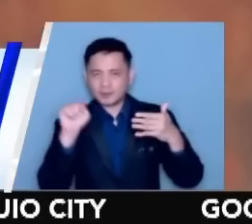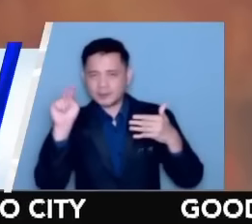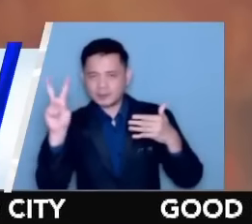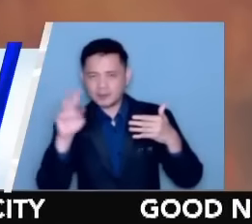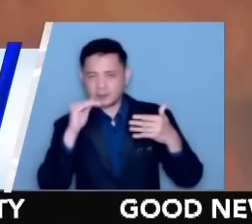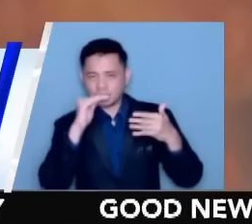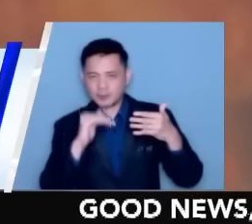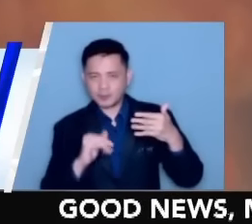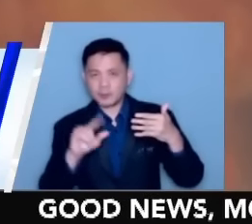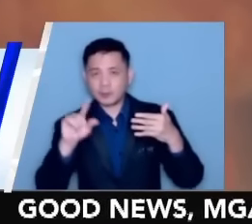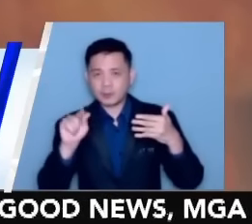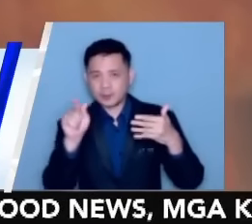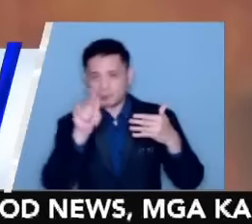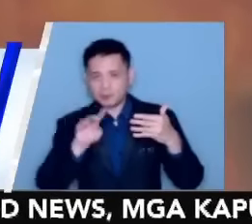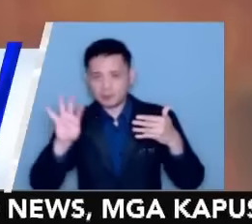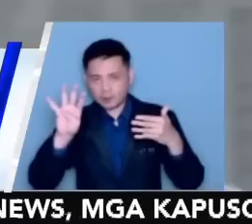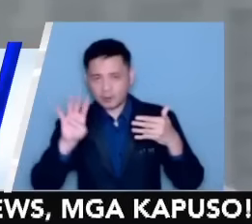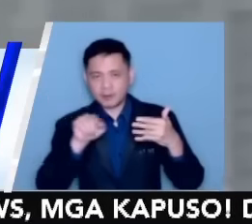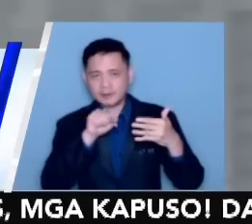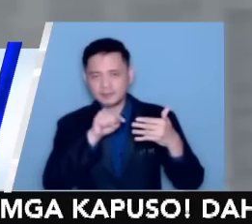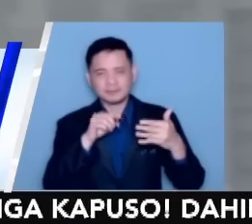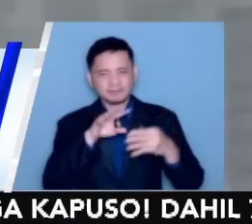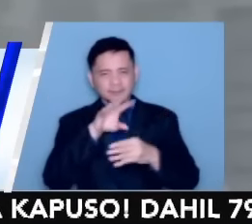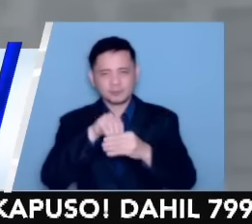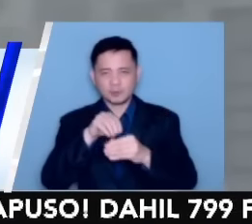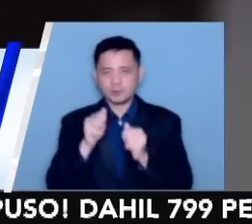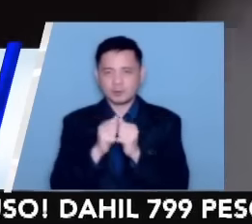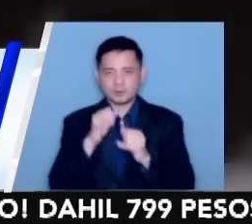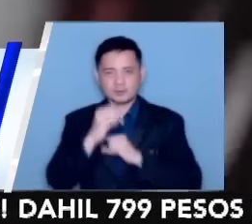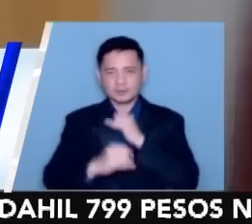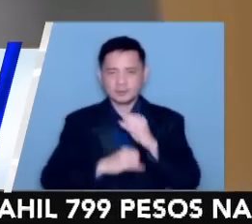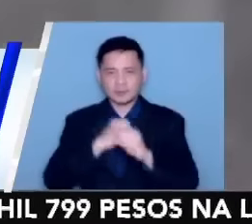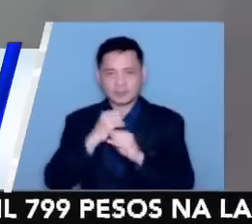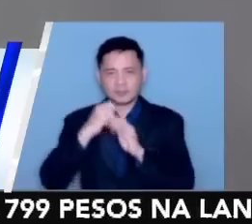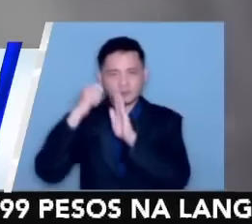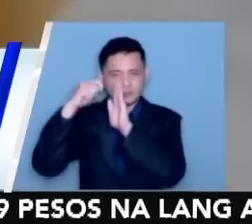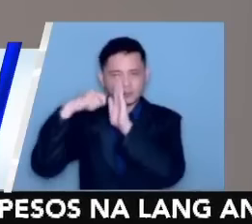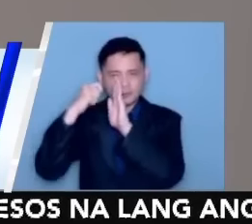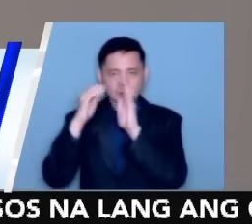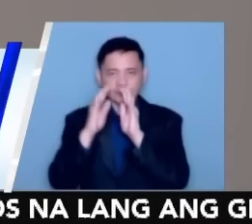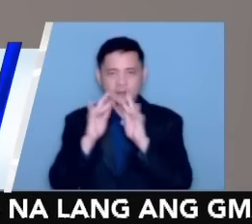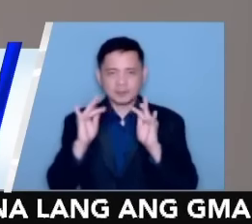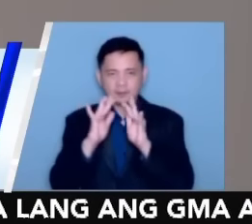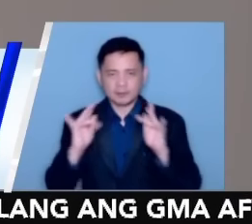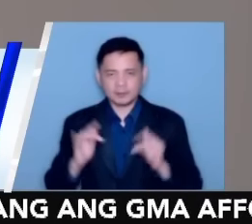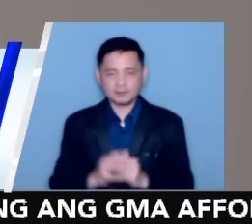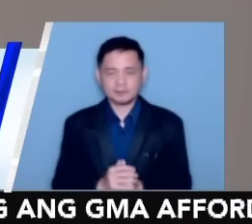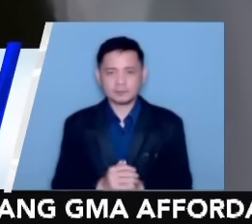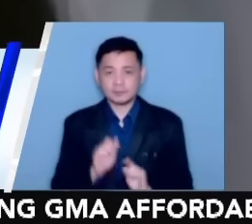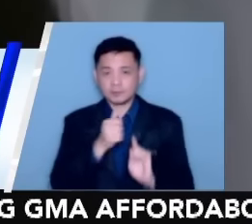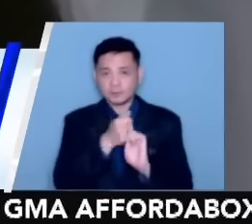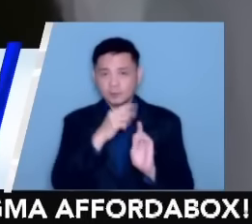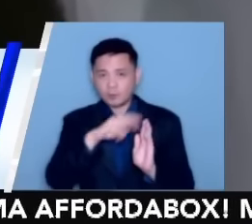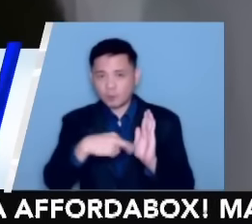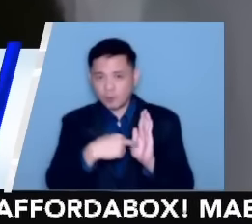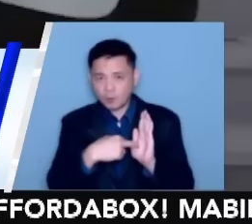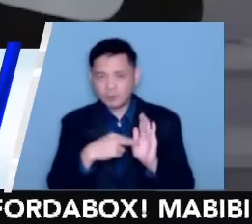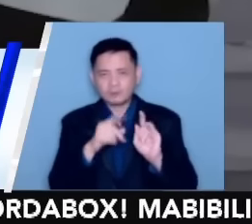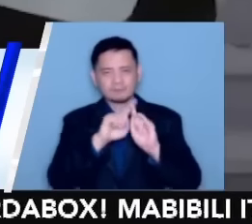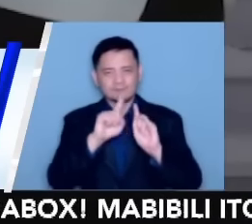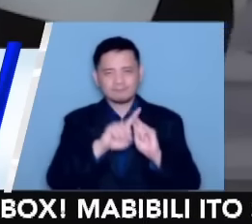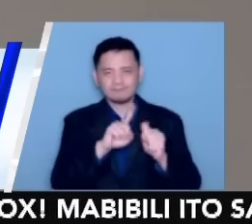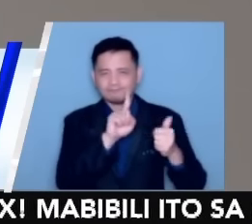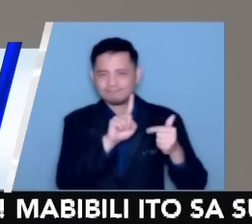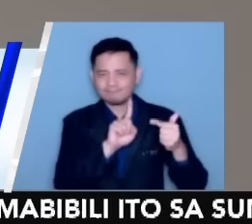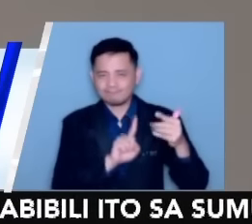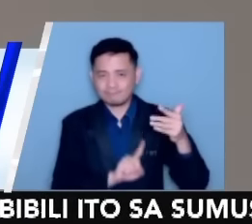Asian International Film Festival. Para yan sa kanyang pagganap bilang si Dr. Kim Young sa hit afternoon prime series na Abot